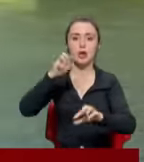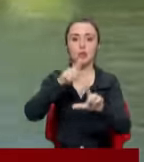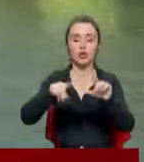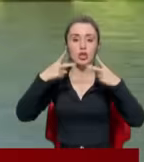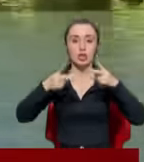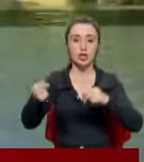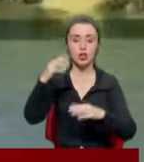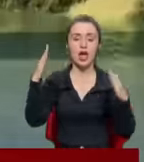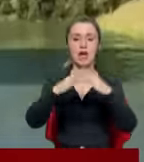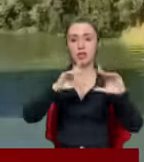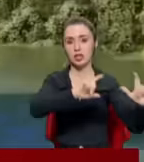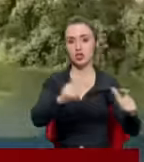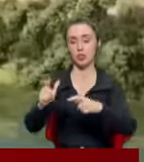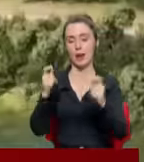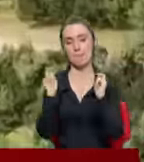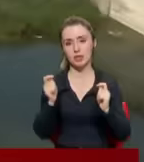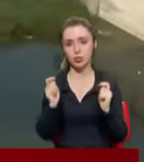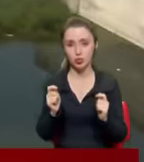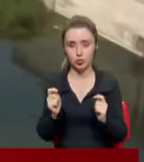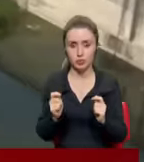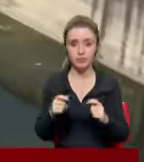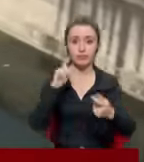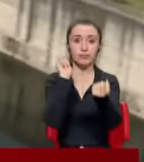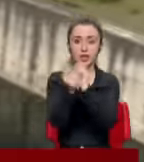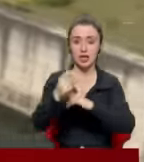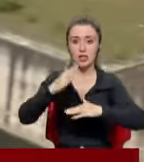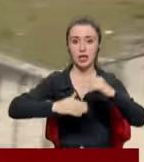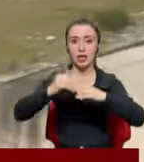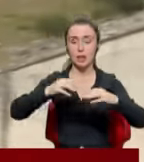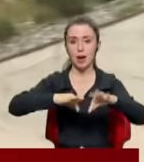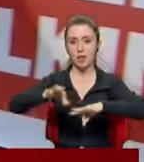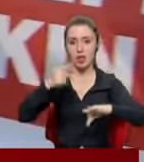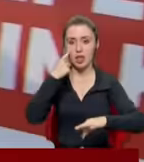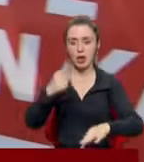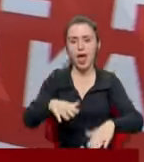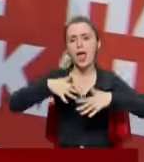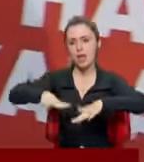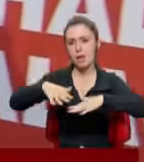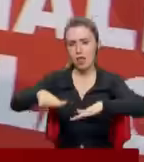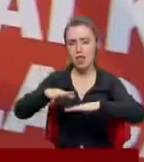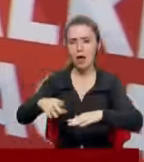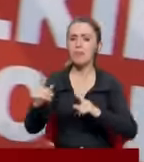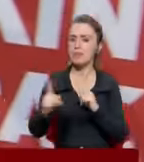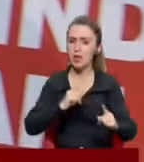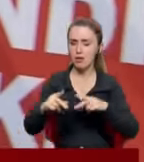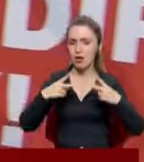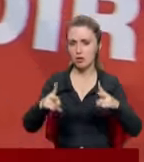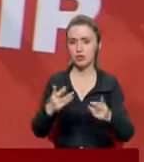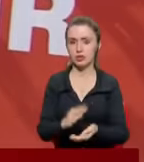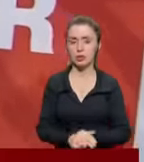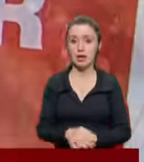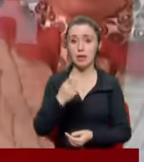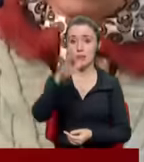sonra evlerinden taşınmak zorunda kaldı değişen imar planına karşı çok kez Eylem yaptılar davalar açtılar Biz